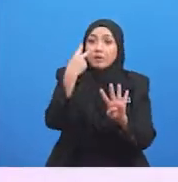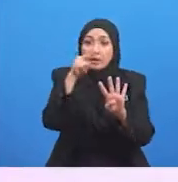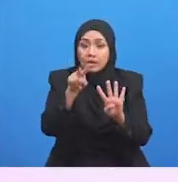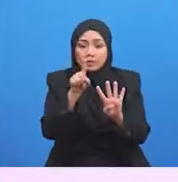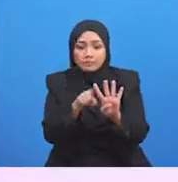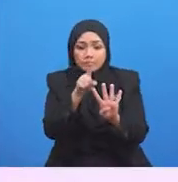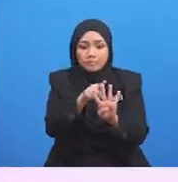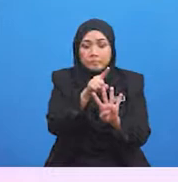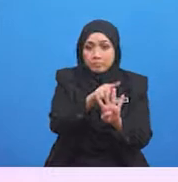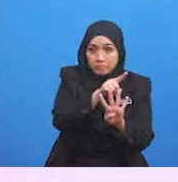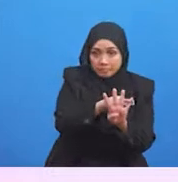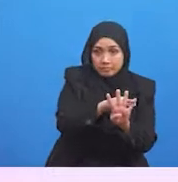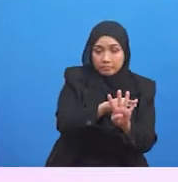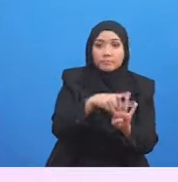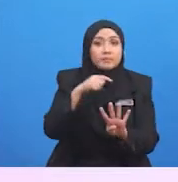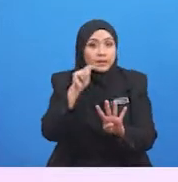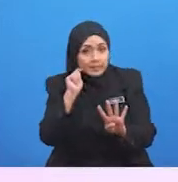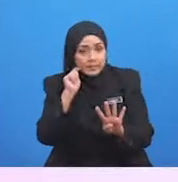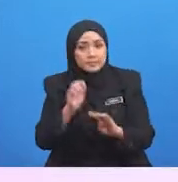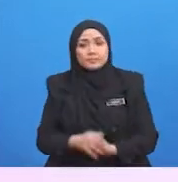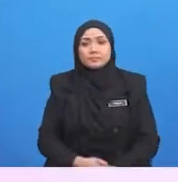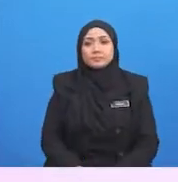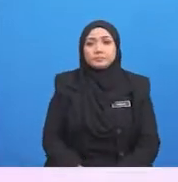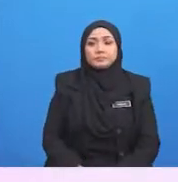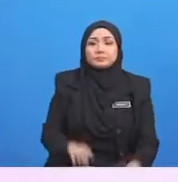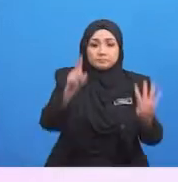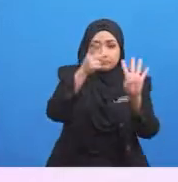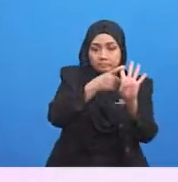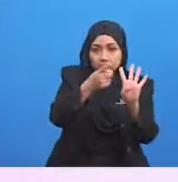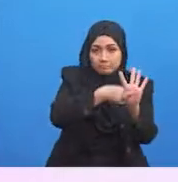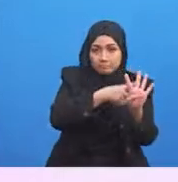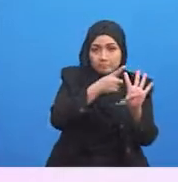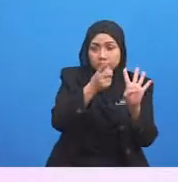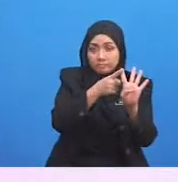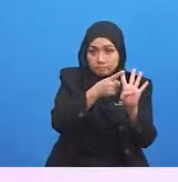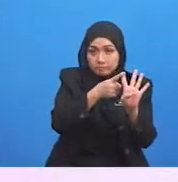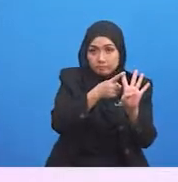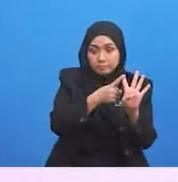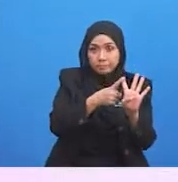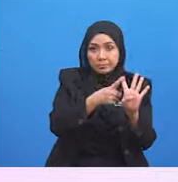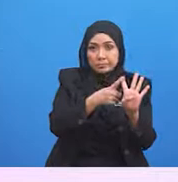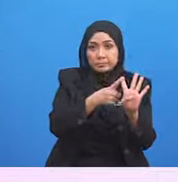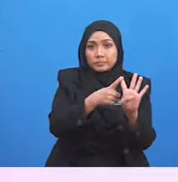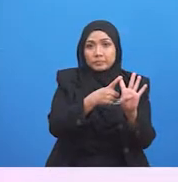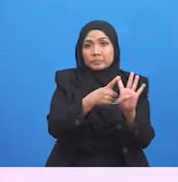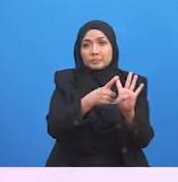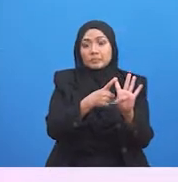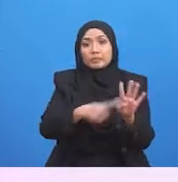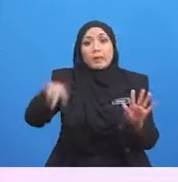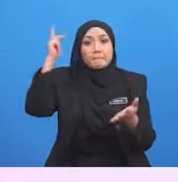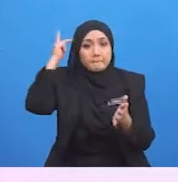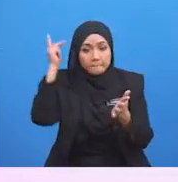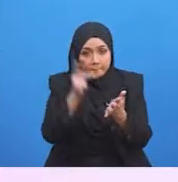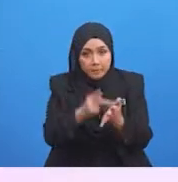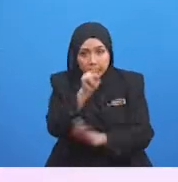yang disebutkan sebentar tadi. Pertama adalah peringkat